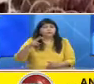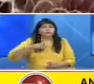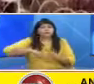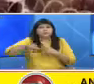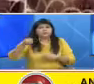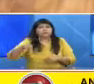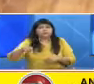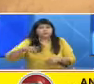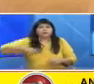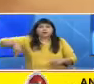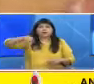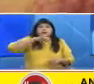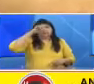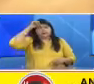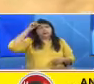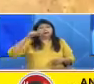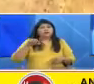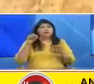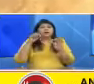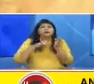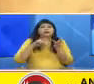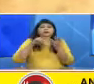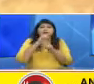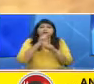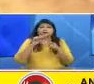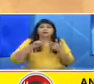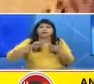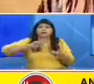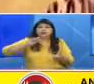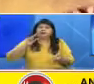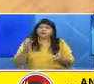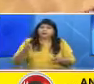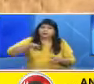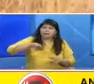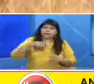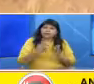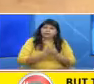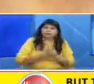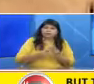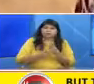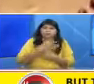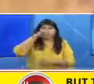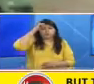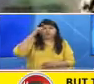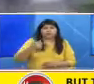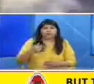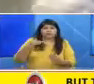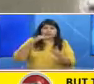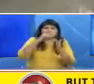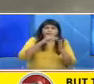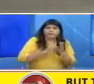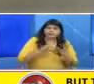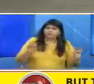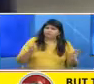2022 तक पूरी दुनिया में बाघों की संख्या को दोगुना करना। लेकिन यह न्यू इंडिया है, हम लक्ष्यों को जल्दी से